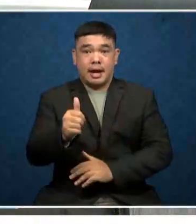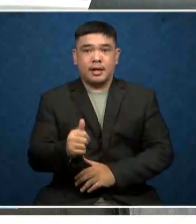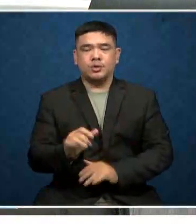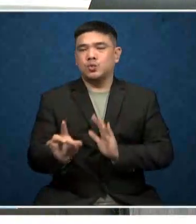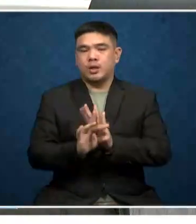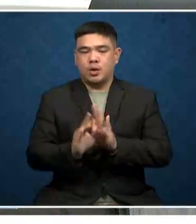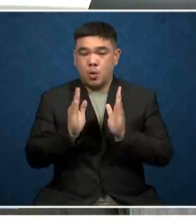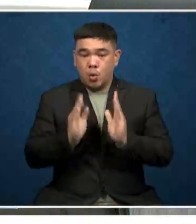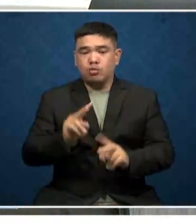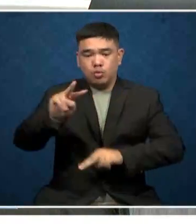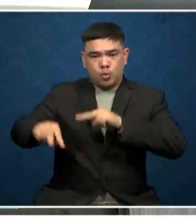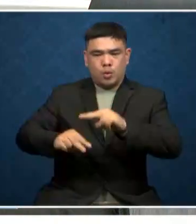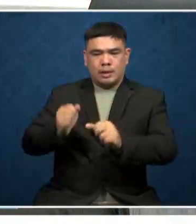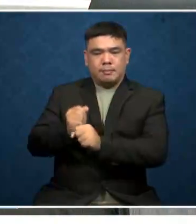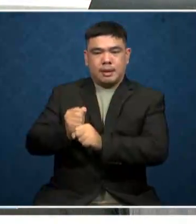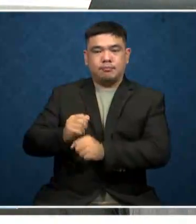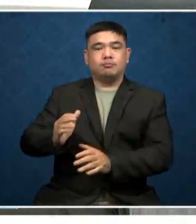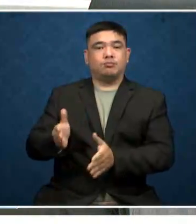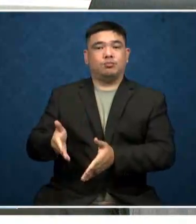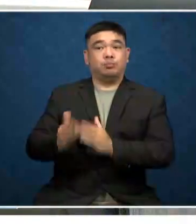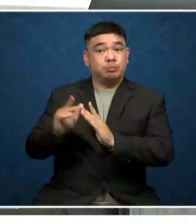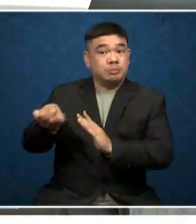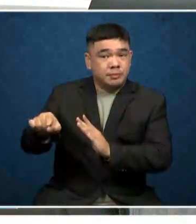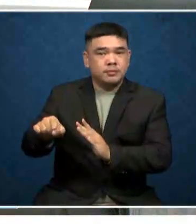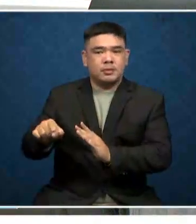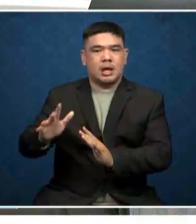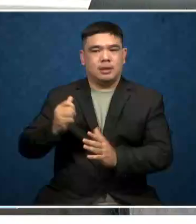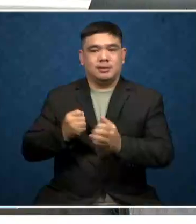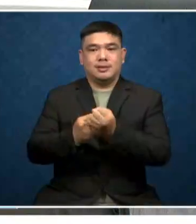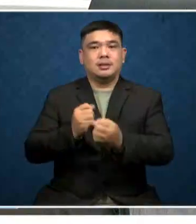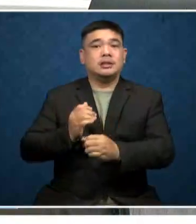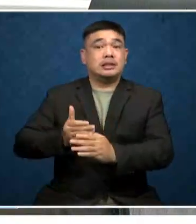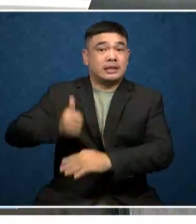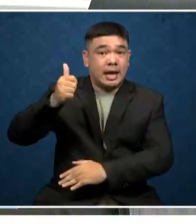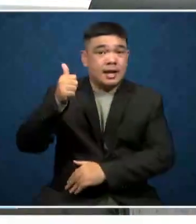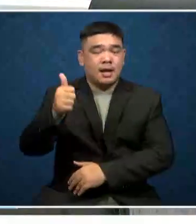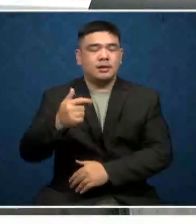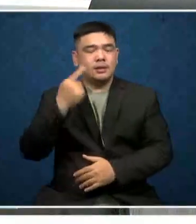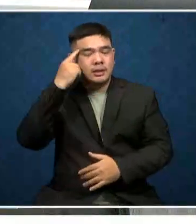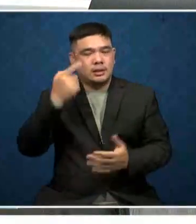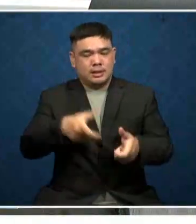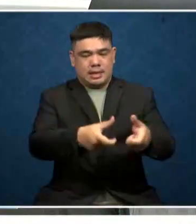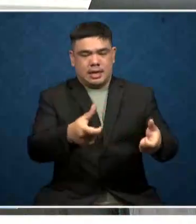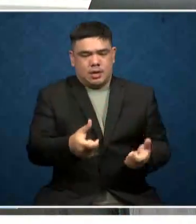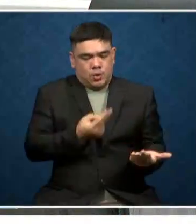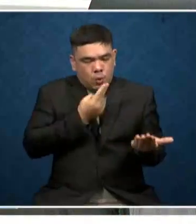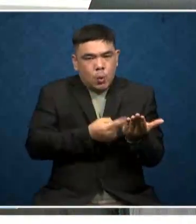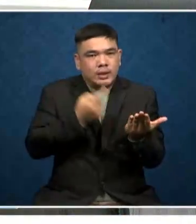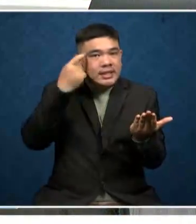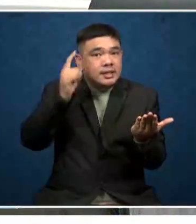ท้ายมนุษย์แล้วเนี่ยก็เป็นผู้ประดิษฐ์มันขึ้นมาก็ต้องหาทางที่จะเอาชนะมันให้ได้นะเพราะฉะนั้นในรายงานฉบับนี้เนี่ยผม